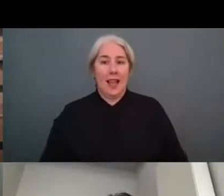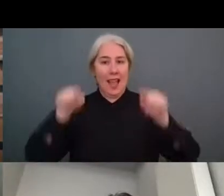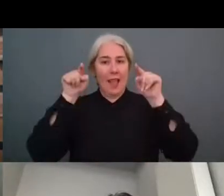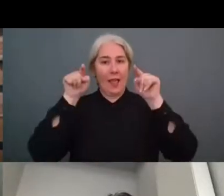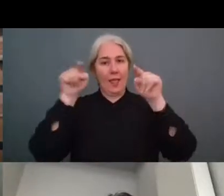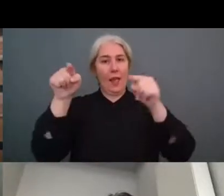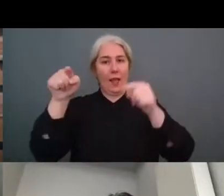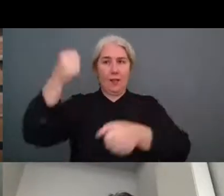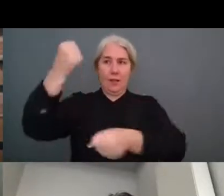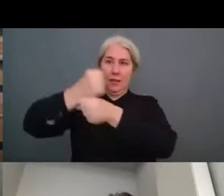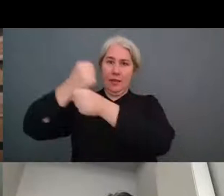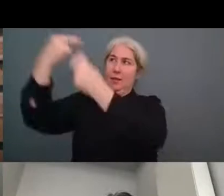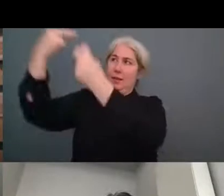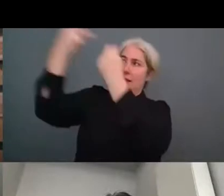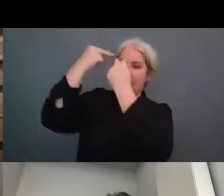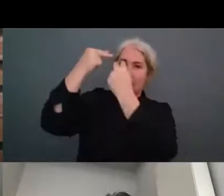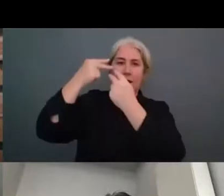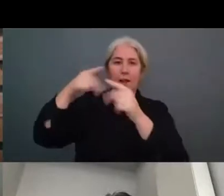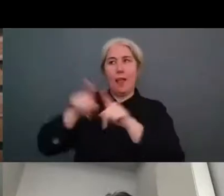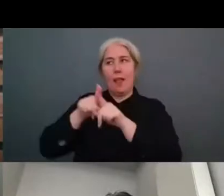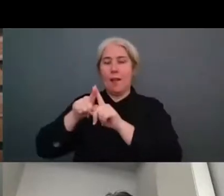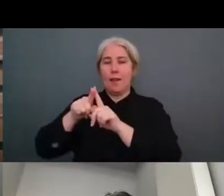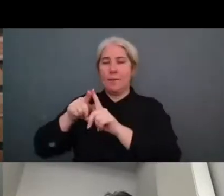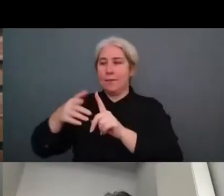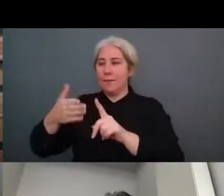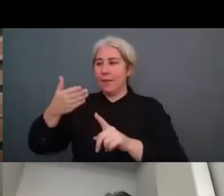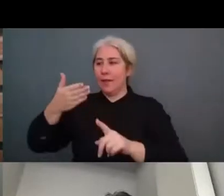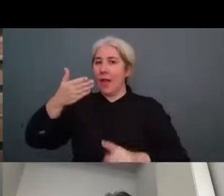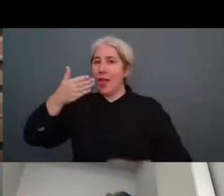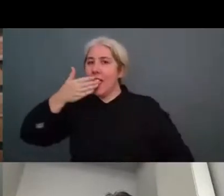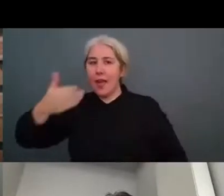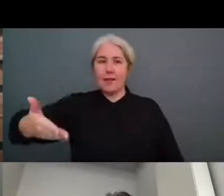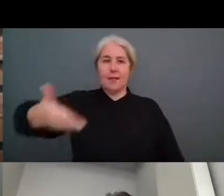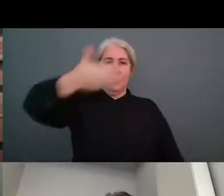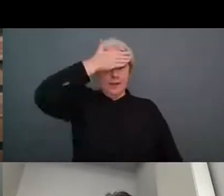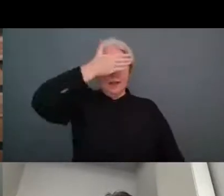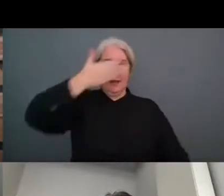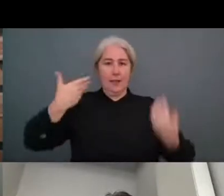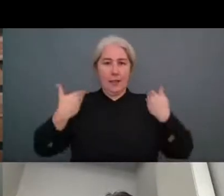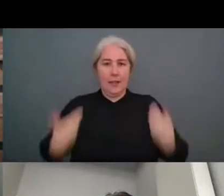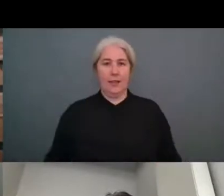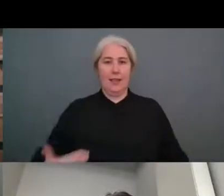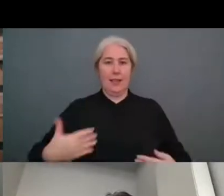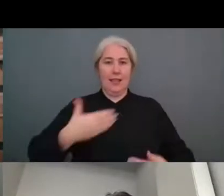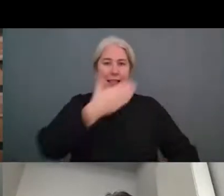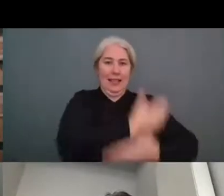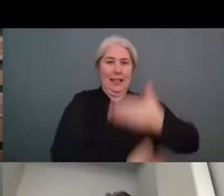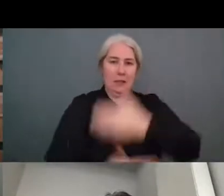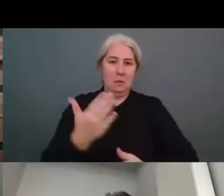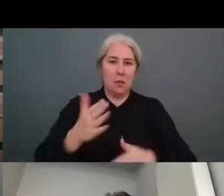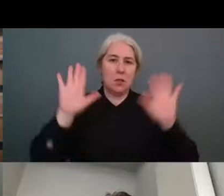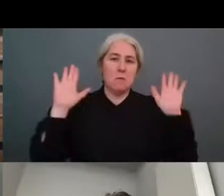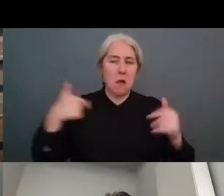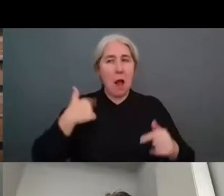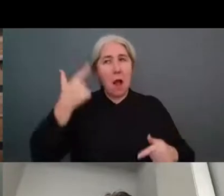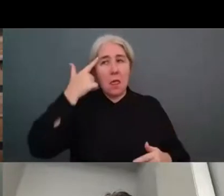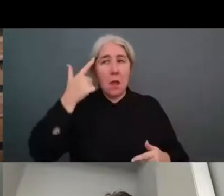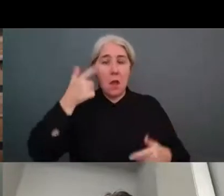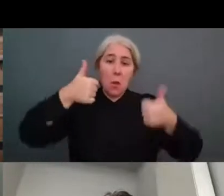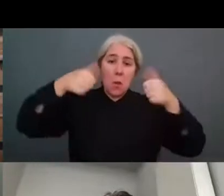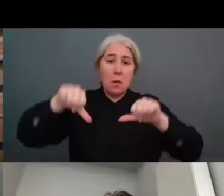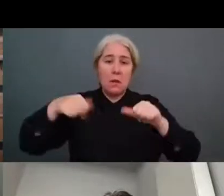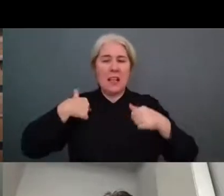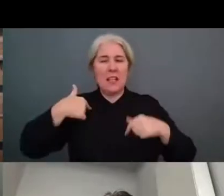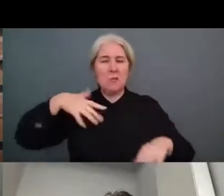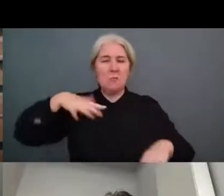côté ma petite carrière de nageur paralympique en attendant que ces problèmes de classification soient résolus et bah en